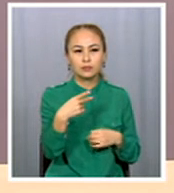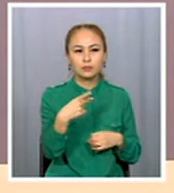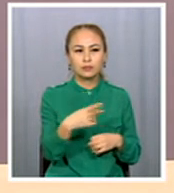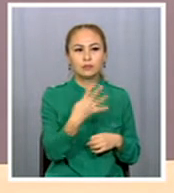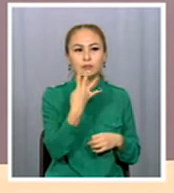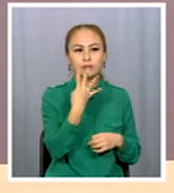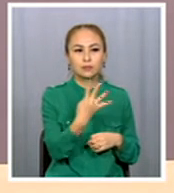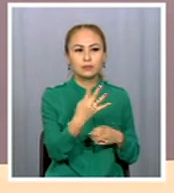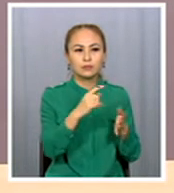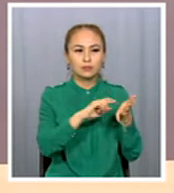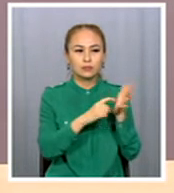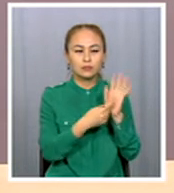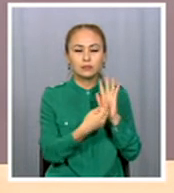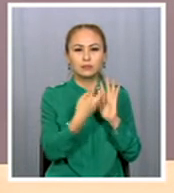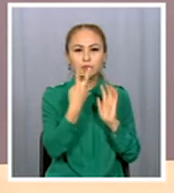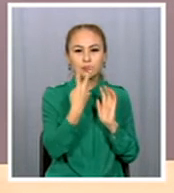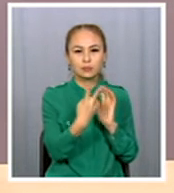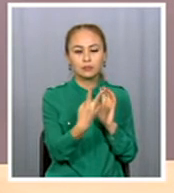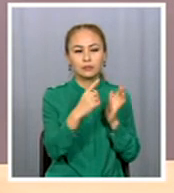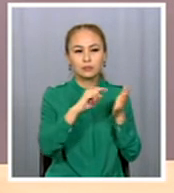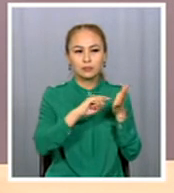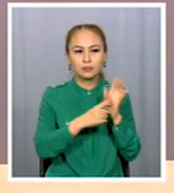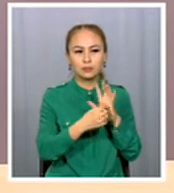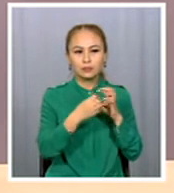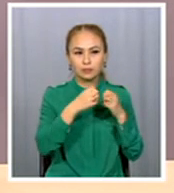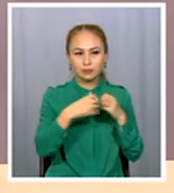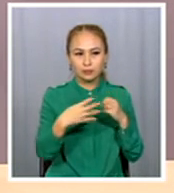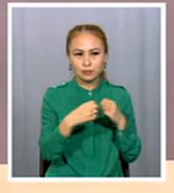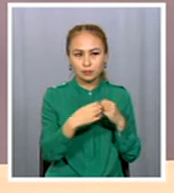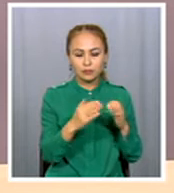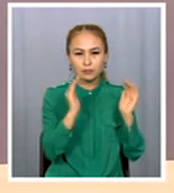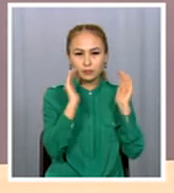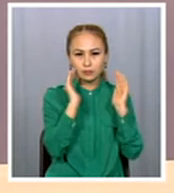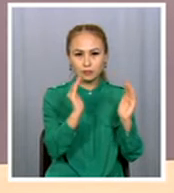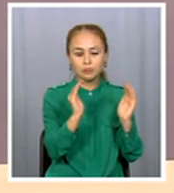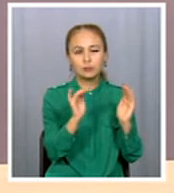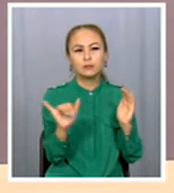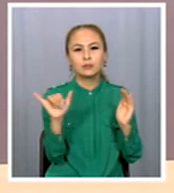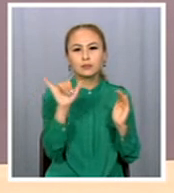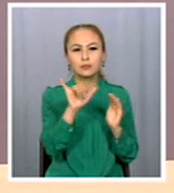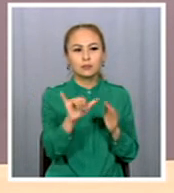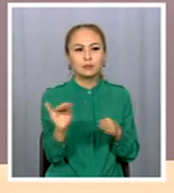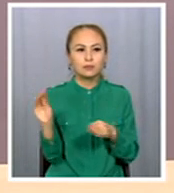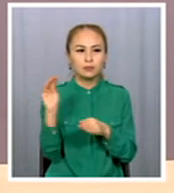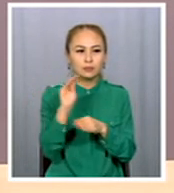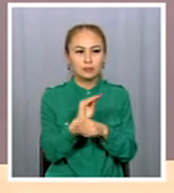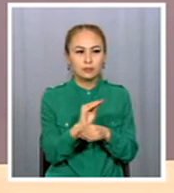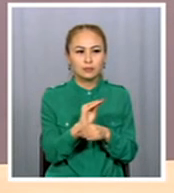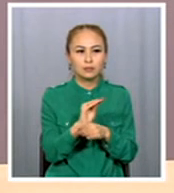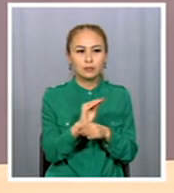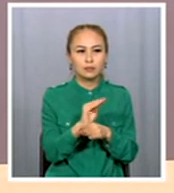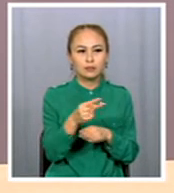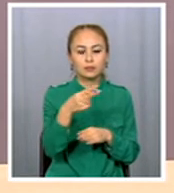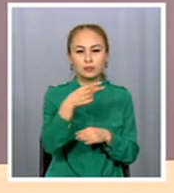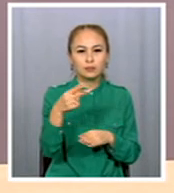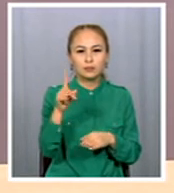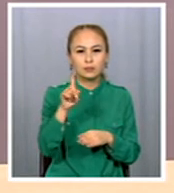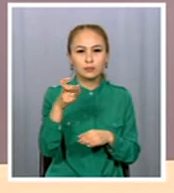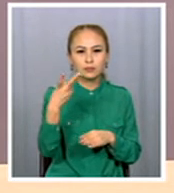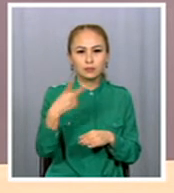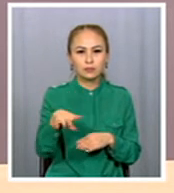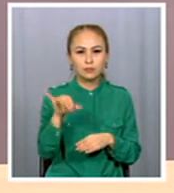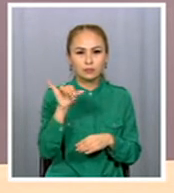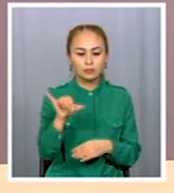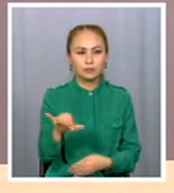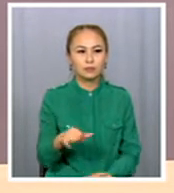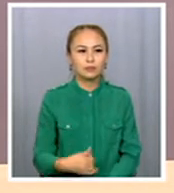үшін 4, 2, 15 сандарының көбейтіндісін анықтап аламыз. Көбейтіндінің мәні